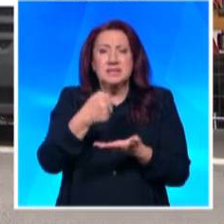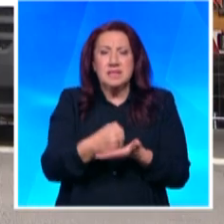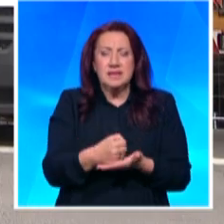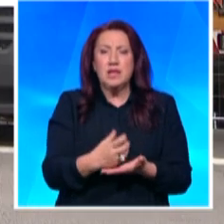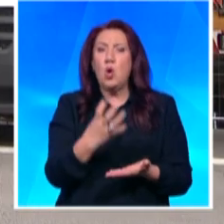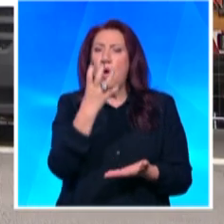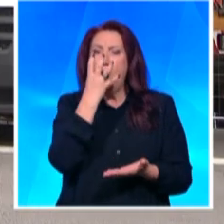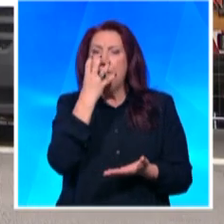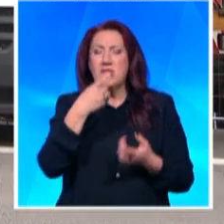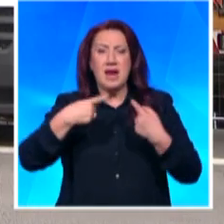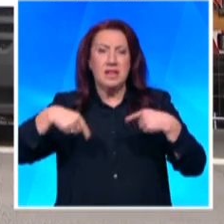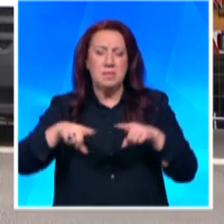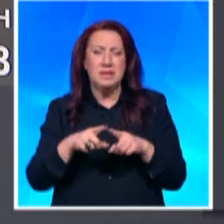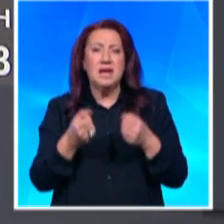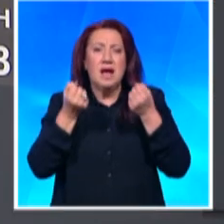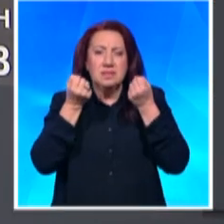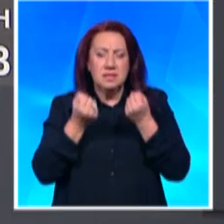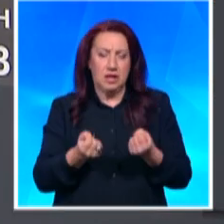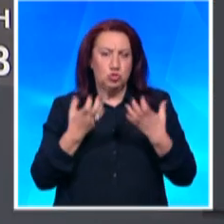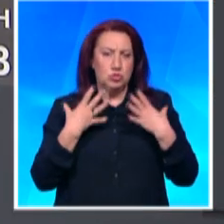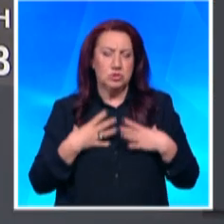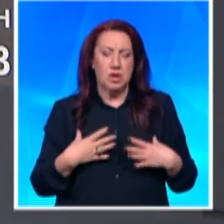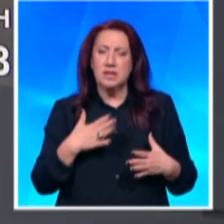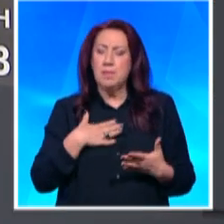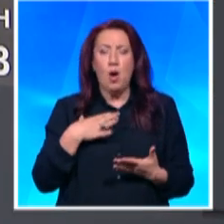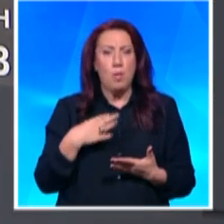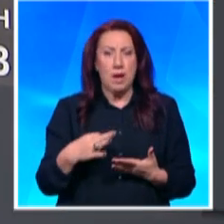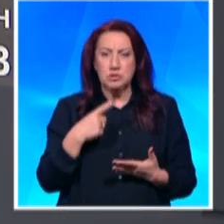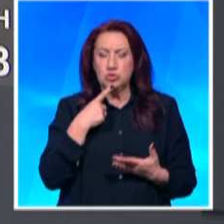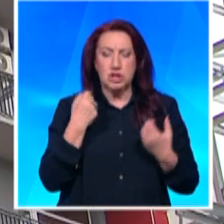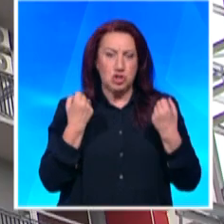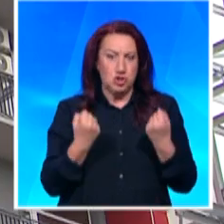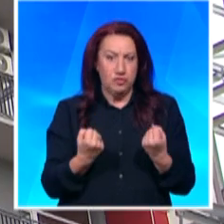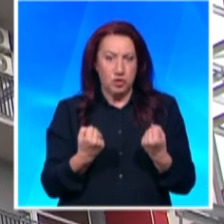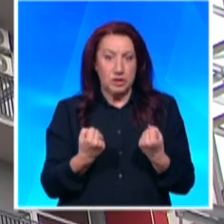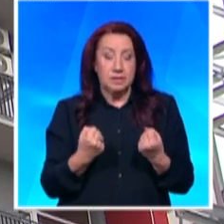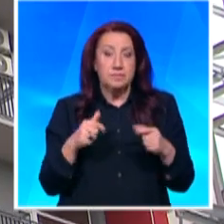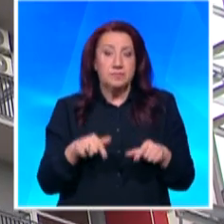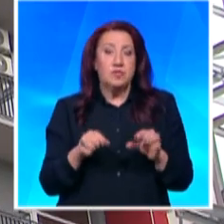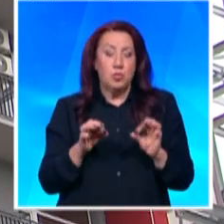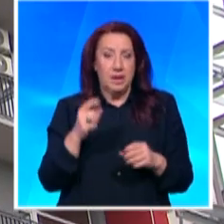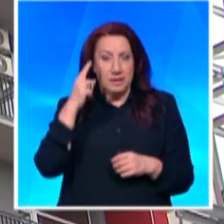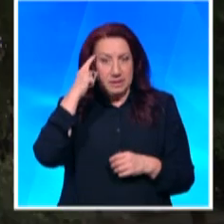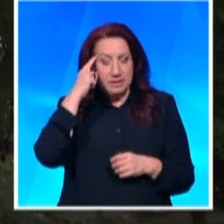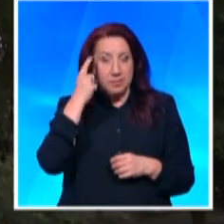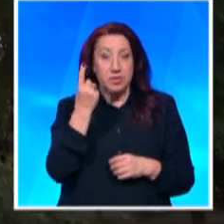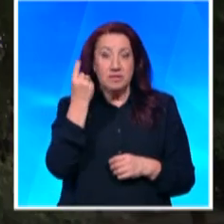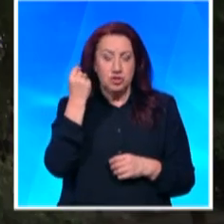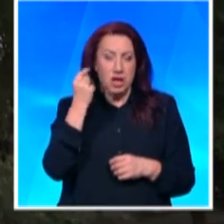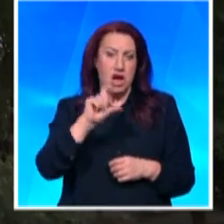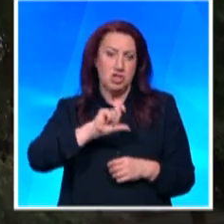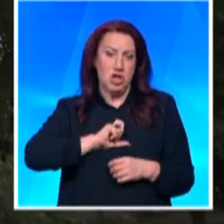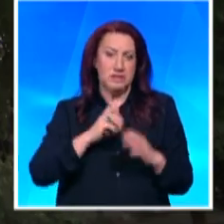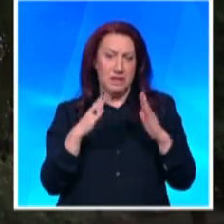състояние и с опасност за живота, съобщиха от спешната болница. Към момента се знае, че вчера в частен дом в